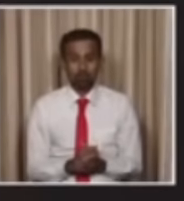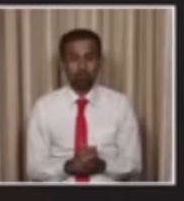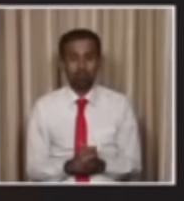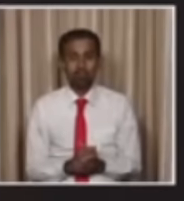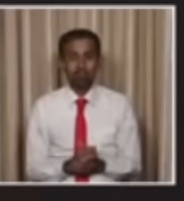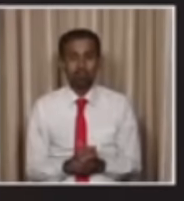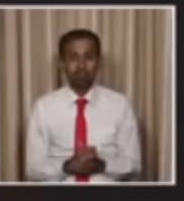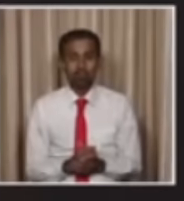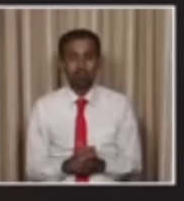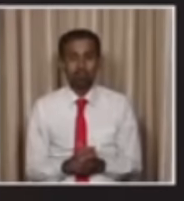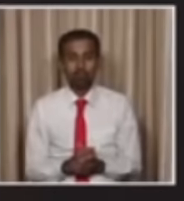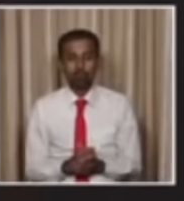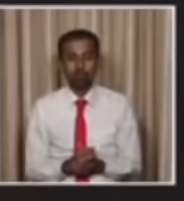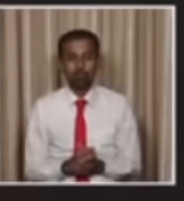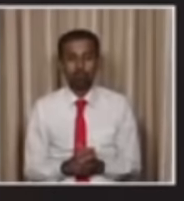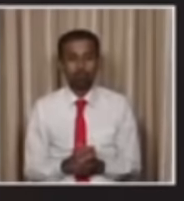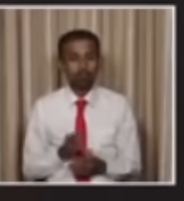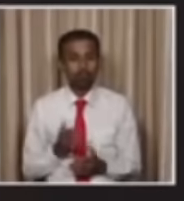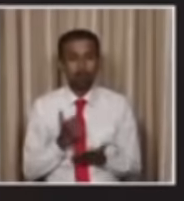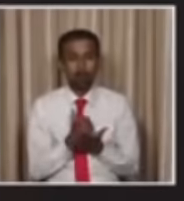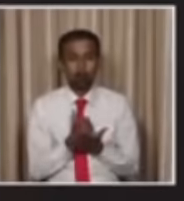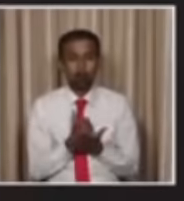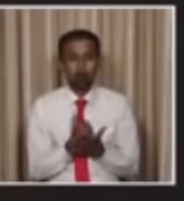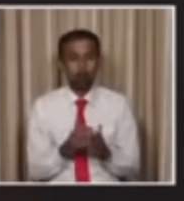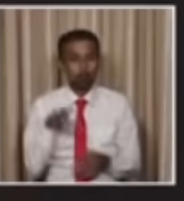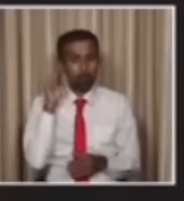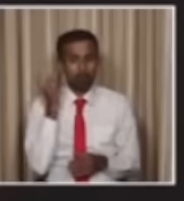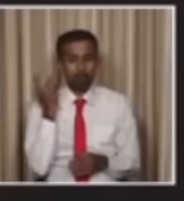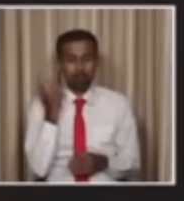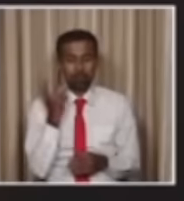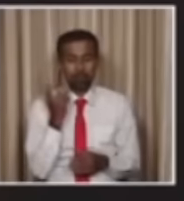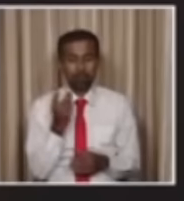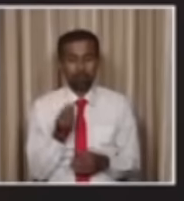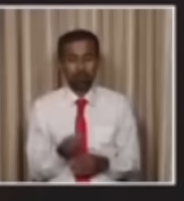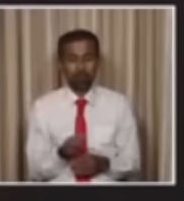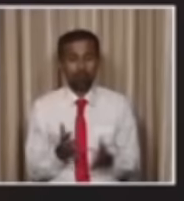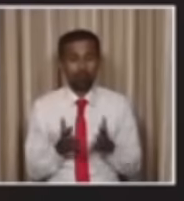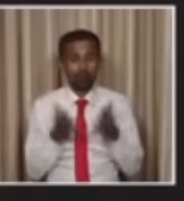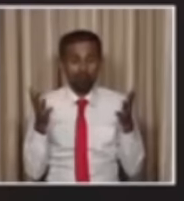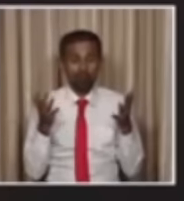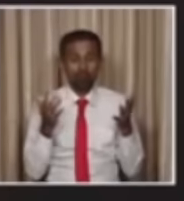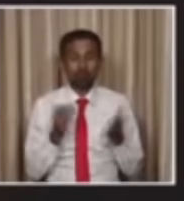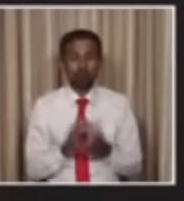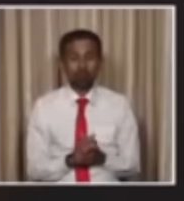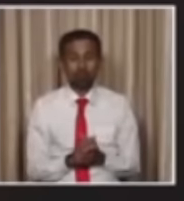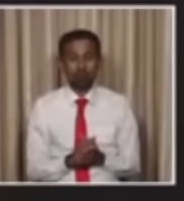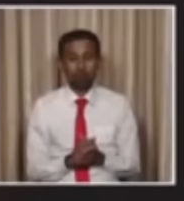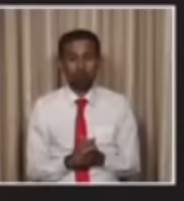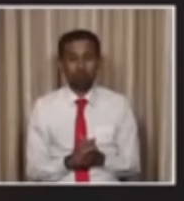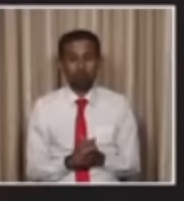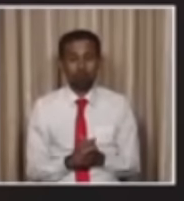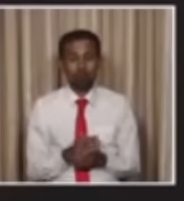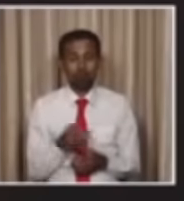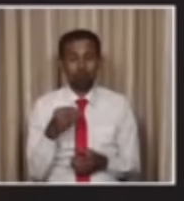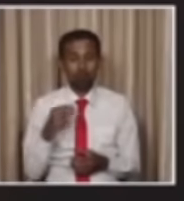එක්ක හැබැයි මේවා බැංකු පිළිගන්නේ නැහැ විශාල වශයෙන් බැංකු ඒ